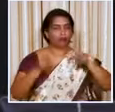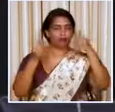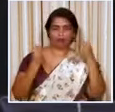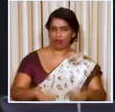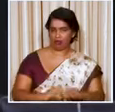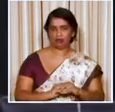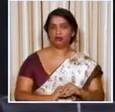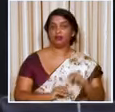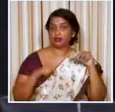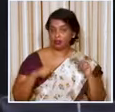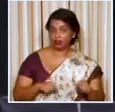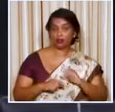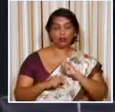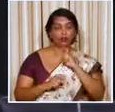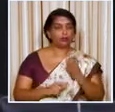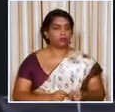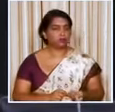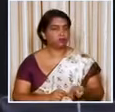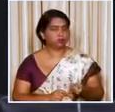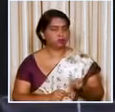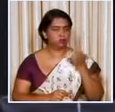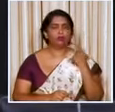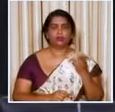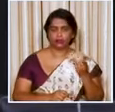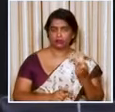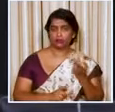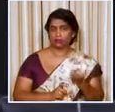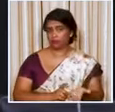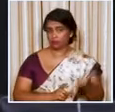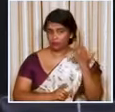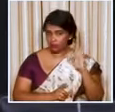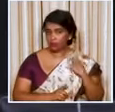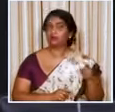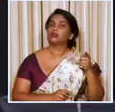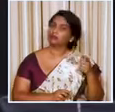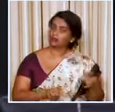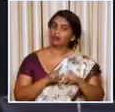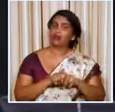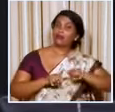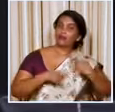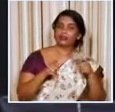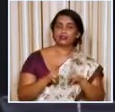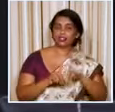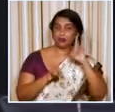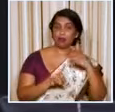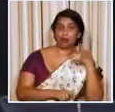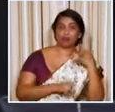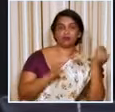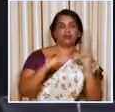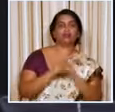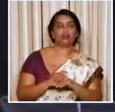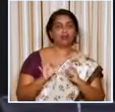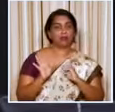පරාජයට පත් කරා. දැන් මේ අධික ලෙස මිල ගණන්, ඒ කියන්නේ ගාස්තු ඉහළ දැමීම මගින් වෙන්නේ වෙනත් ආකාරයකට. ඒක අපි